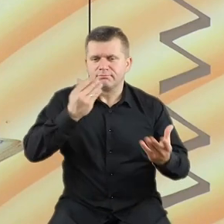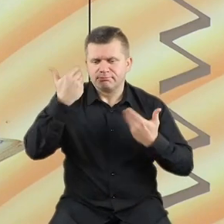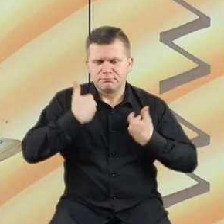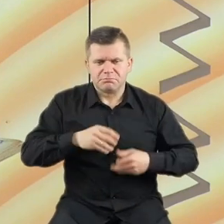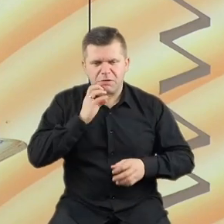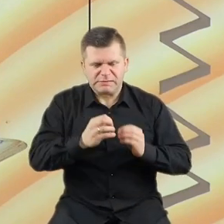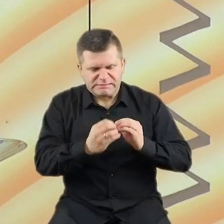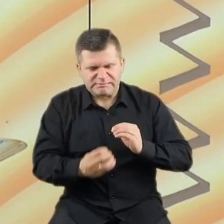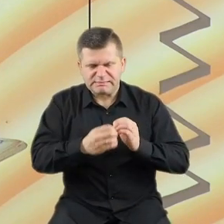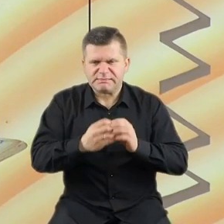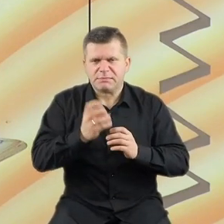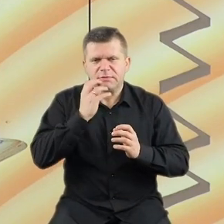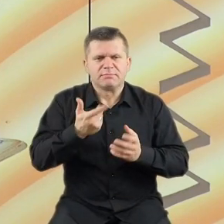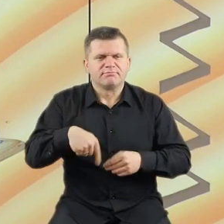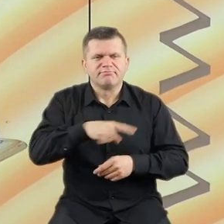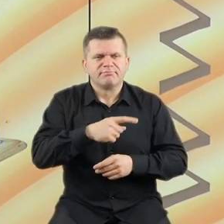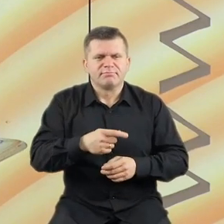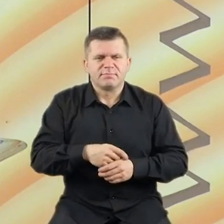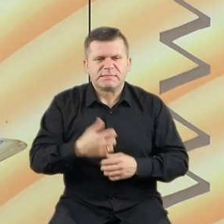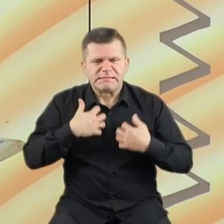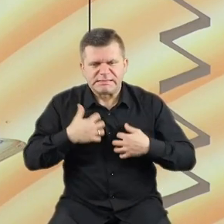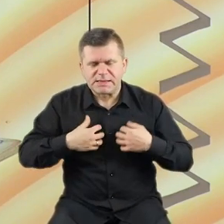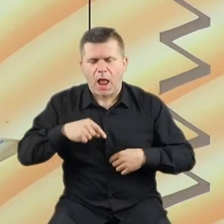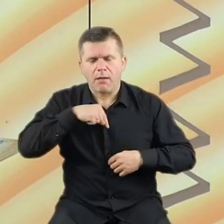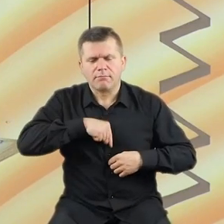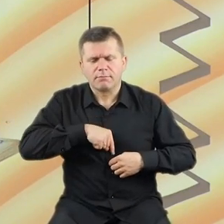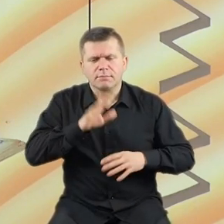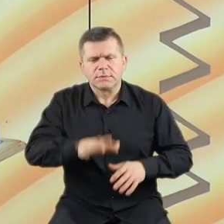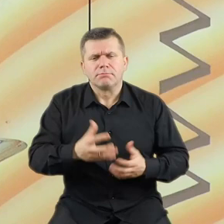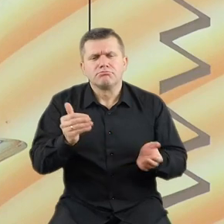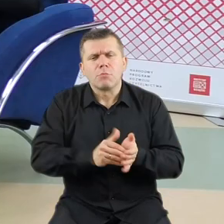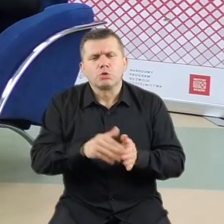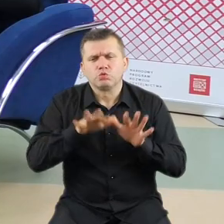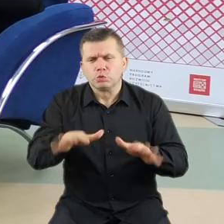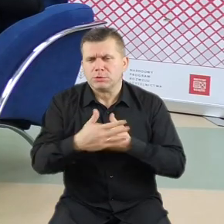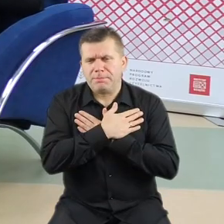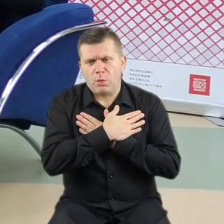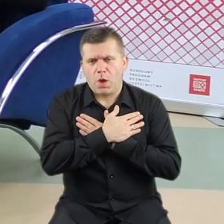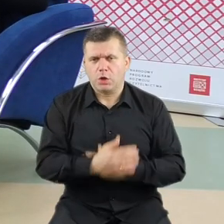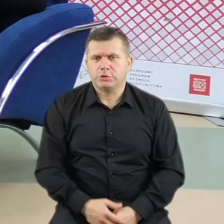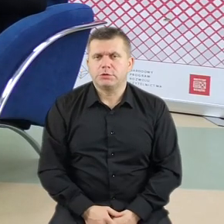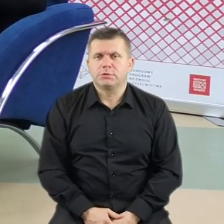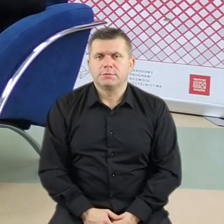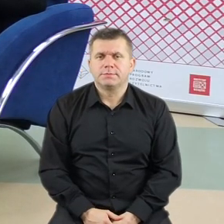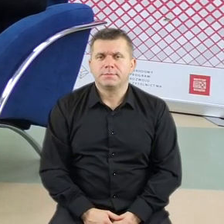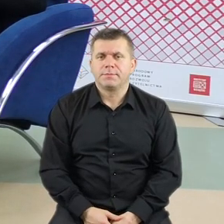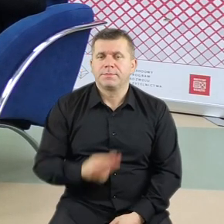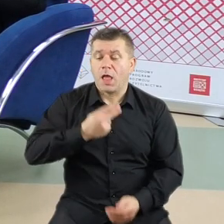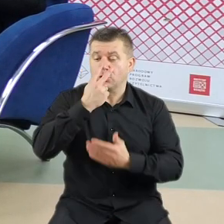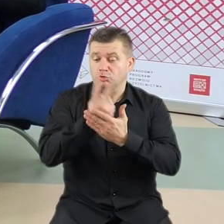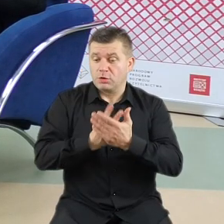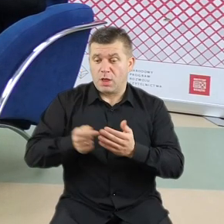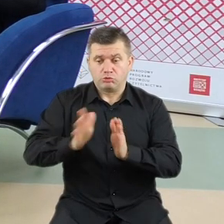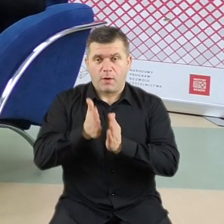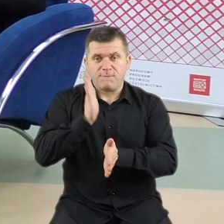z pazurami i takie szczerzące zęby, a w środku bardzo pragnące miłości. Kiedy ja czytałam Wojenkę,